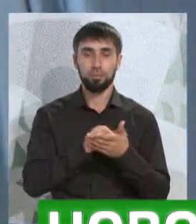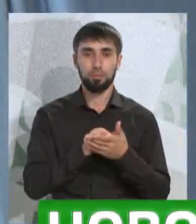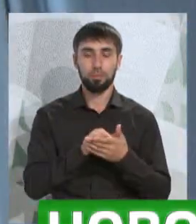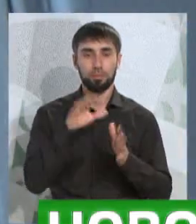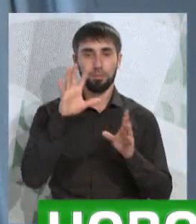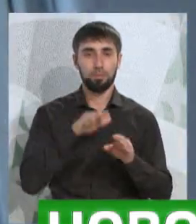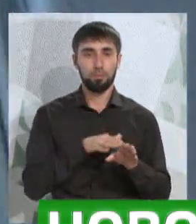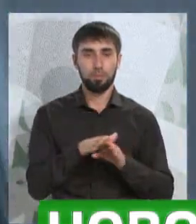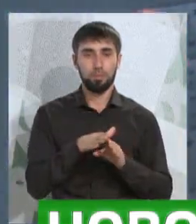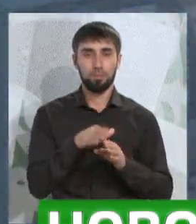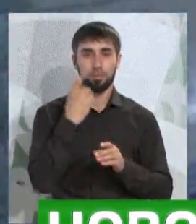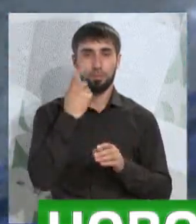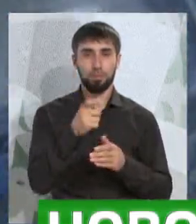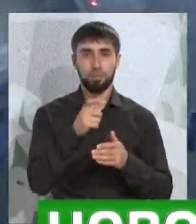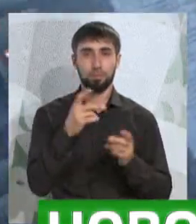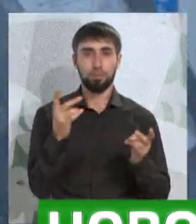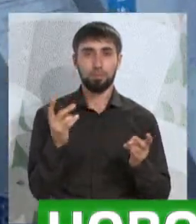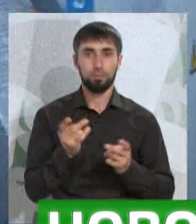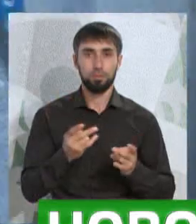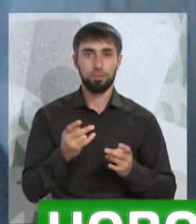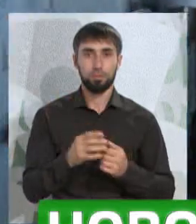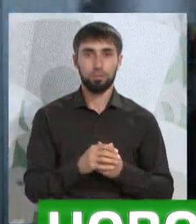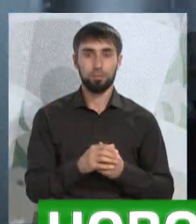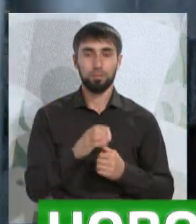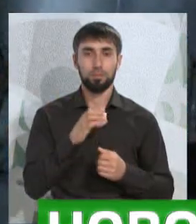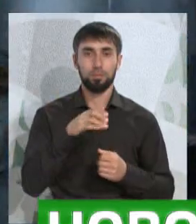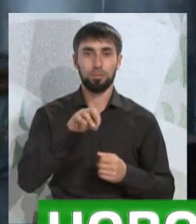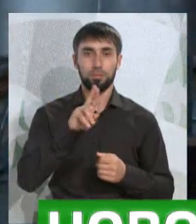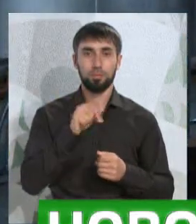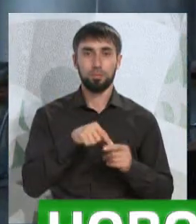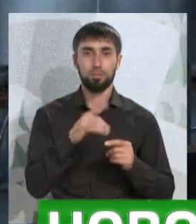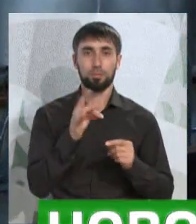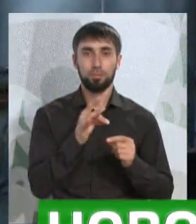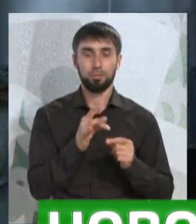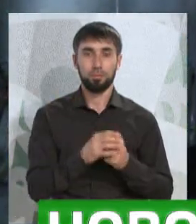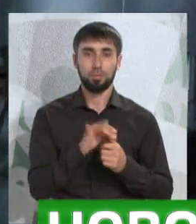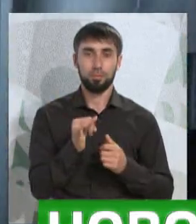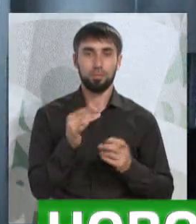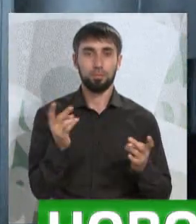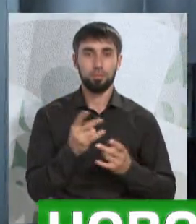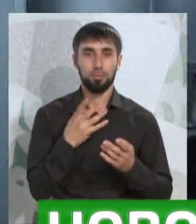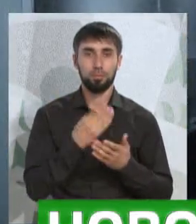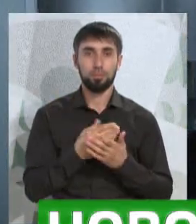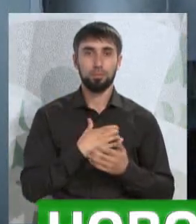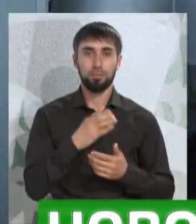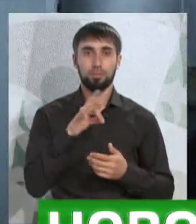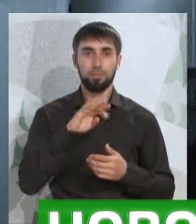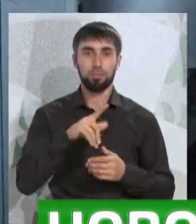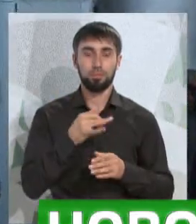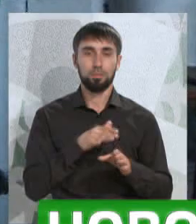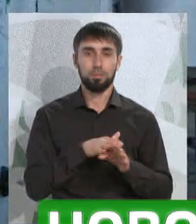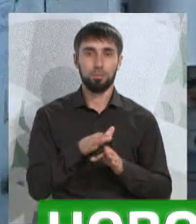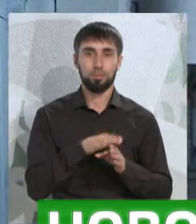задаем нужную стенку и нужную нам скорость полностью.